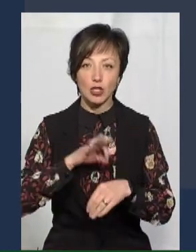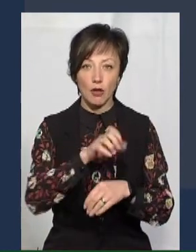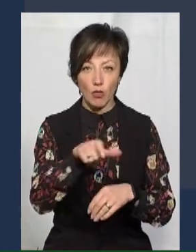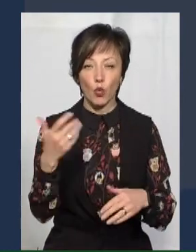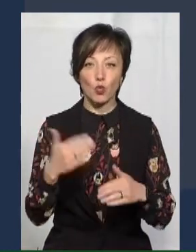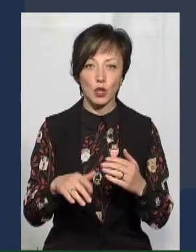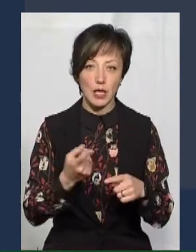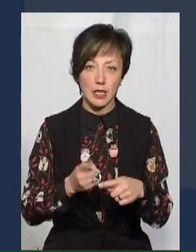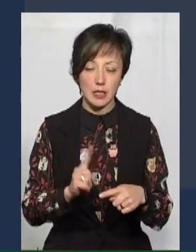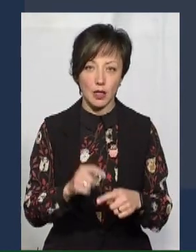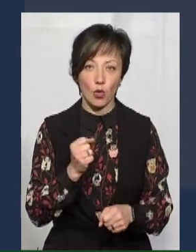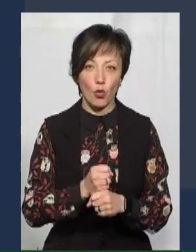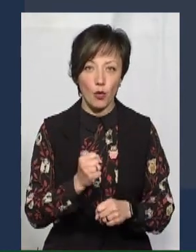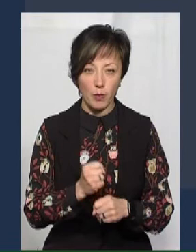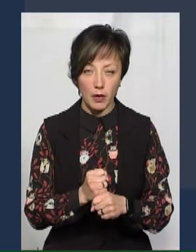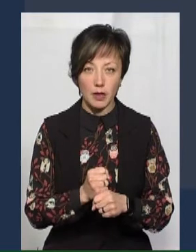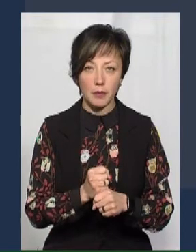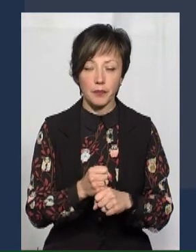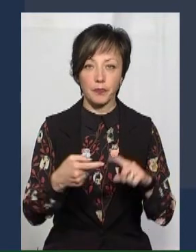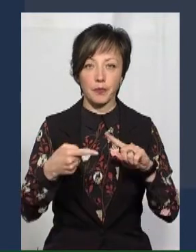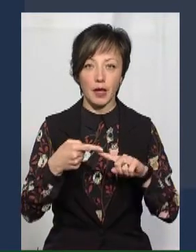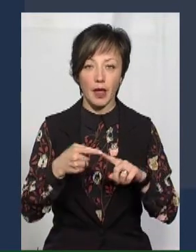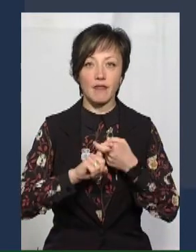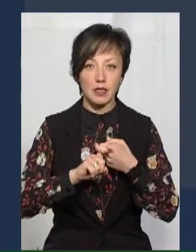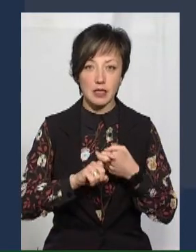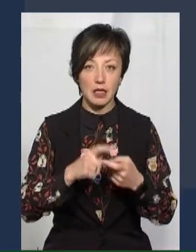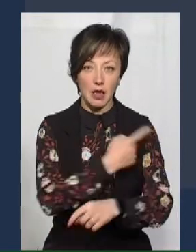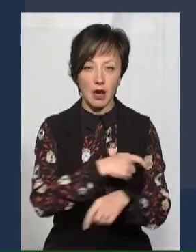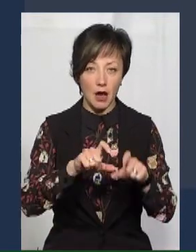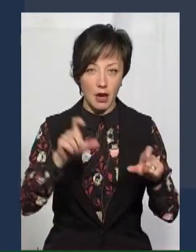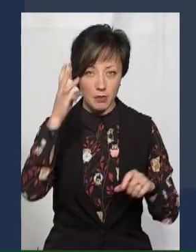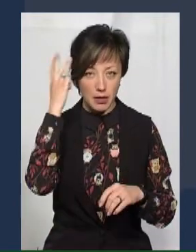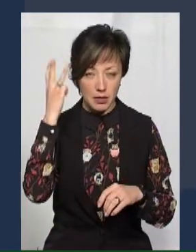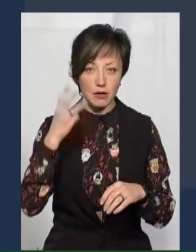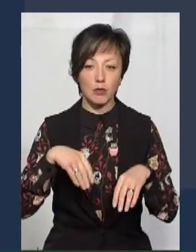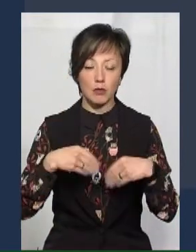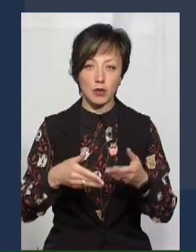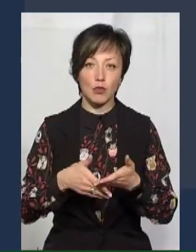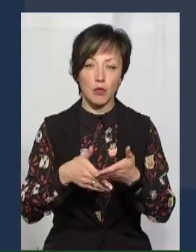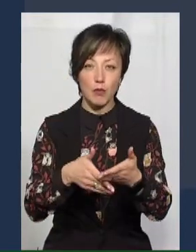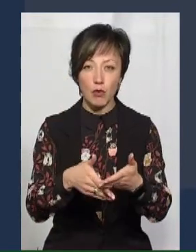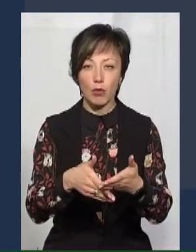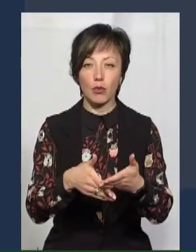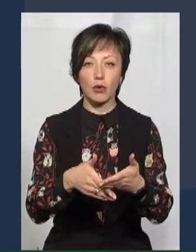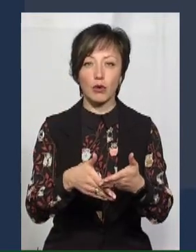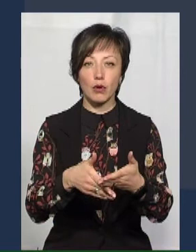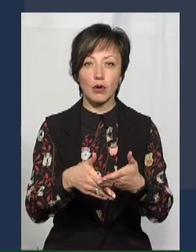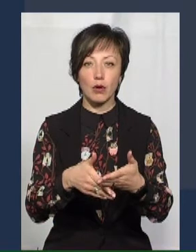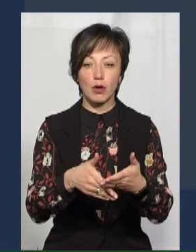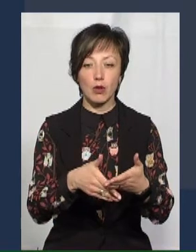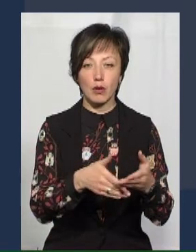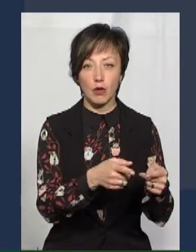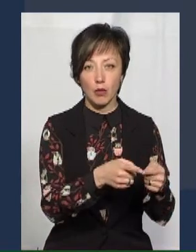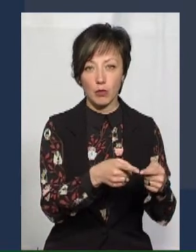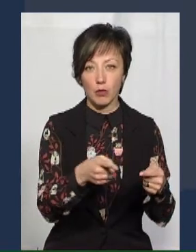вже приймають. Це є інфекційна лікарня, з якій ми вже допомагаємо і